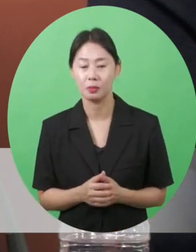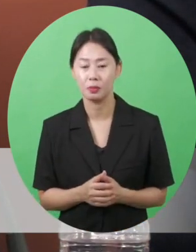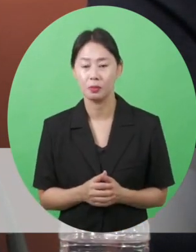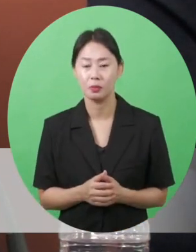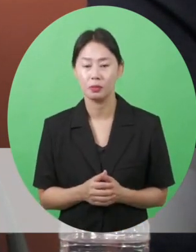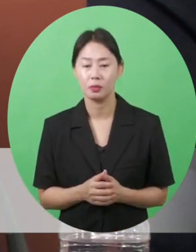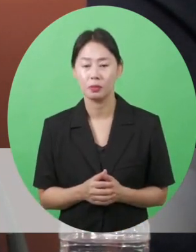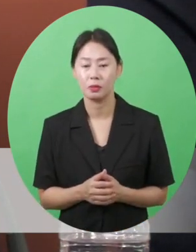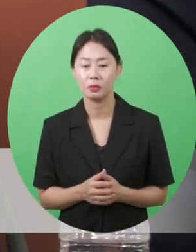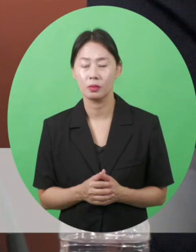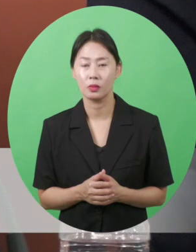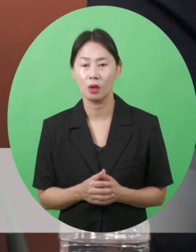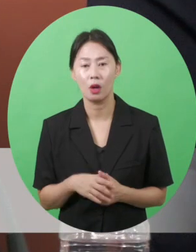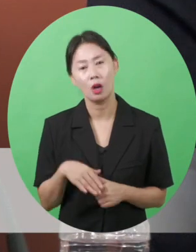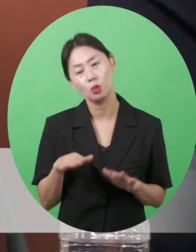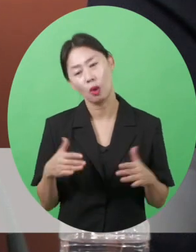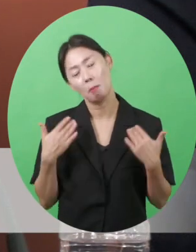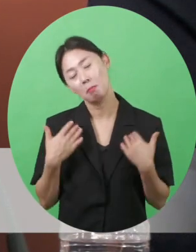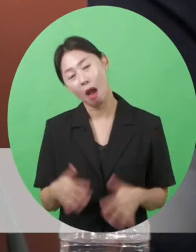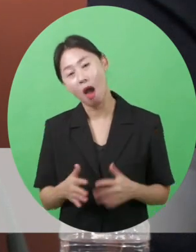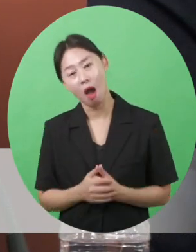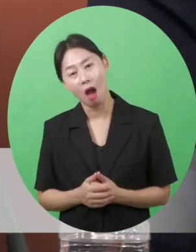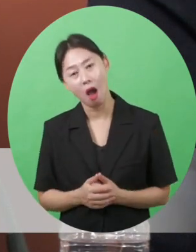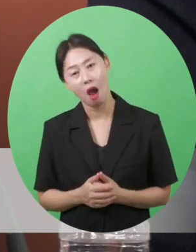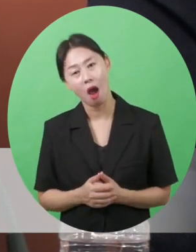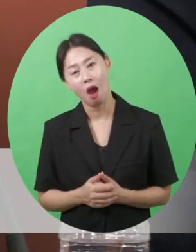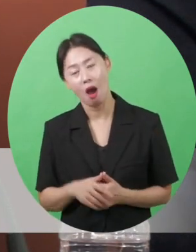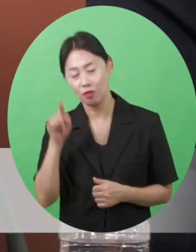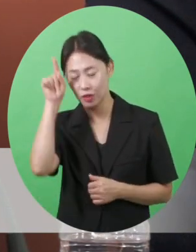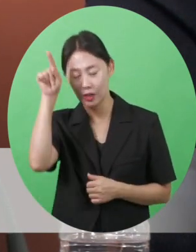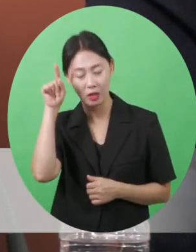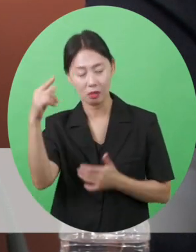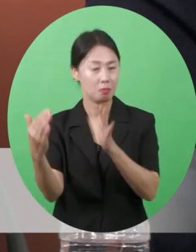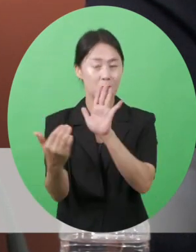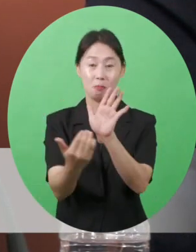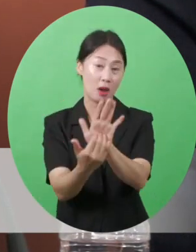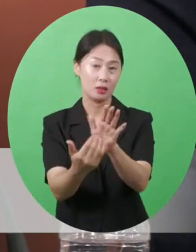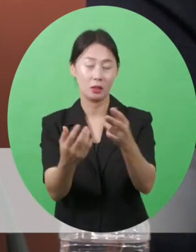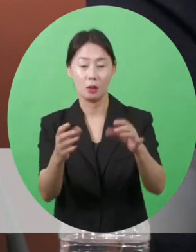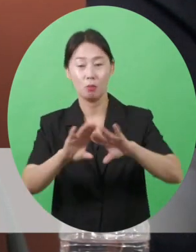좀 소진 방지 프로그램 그런 것들을 좀